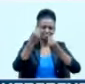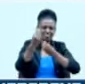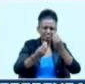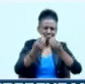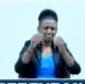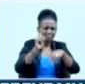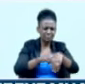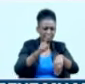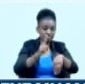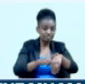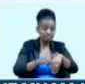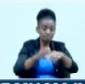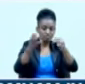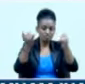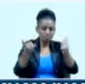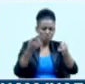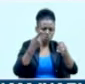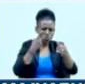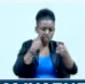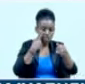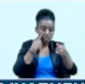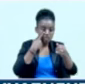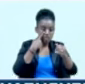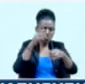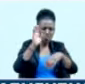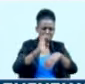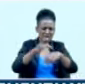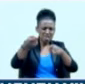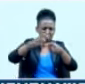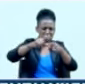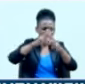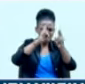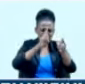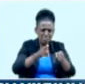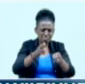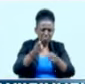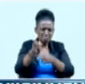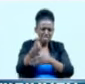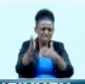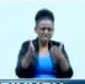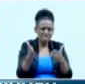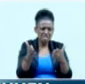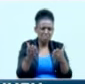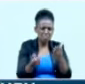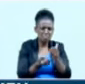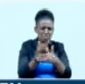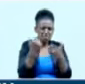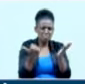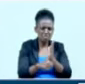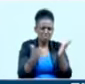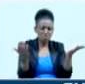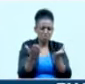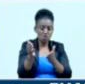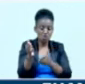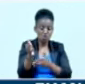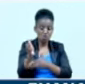kenshi. Hanyuma kuri ubu turiho turabona ubwandu bugenda bwiyongeranya kwa minisita. Biraterwa n'iki? Inzego